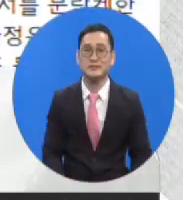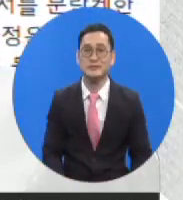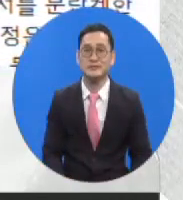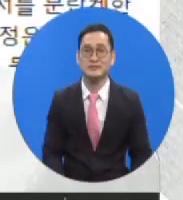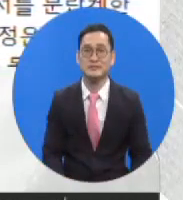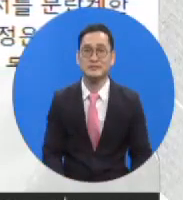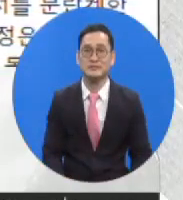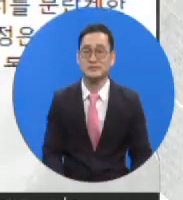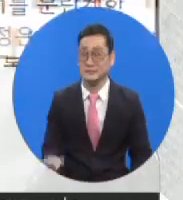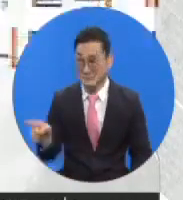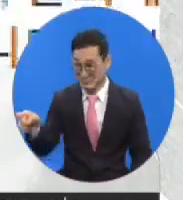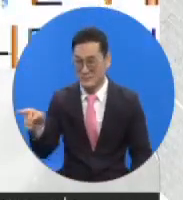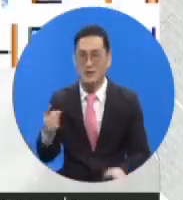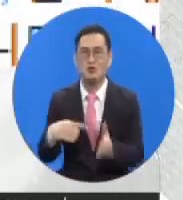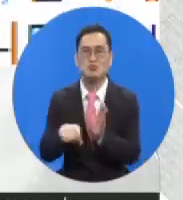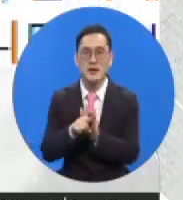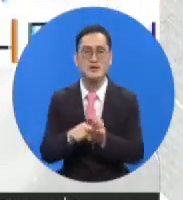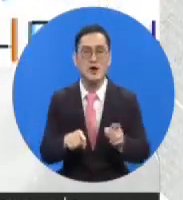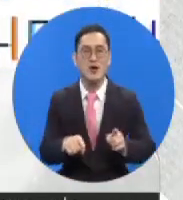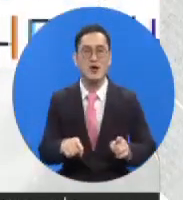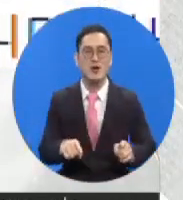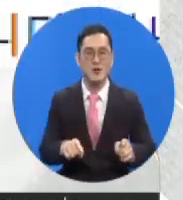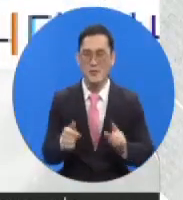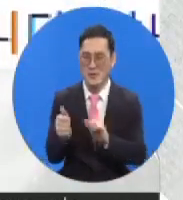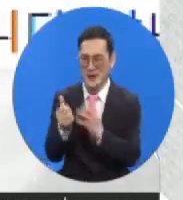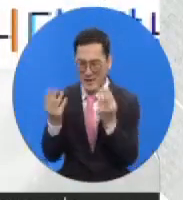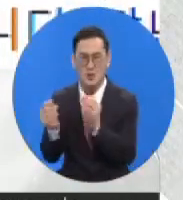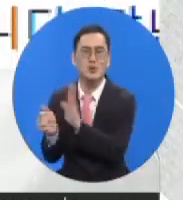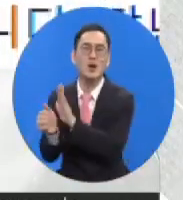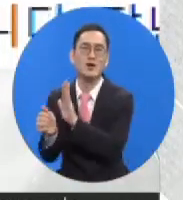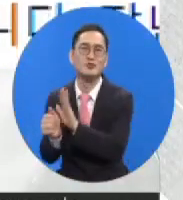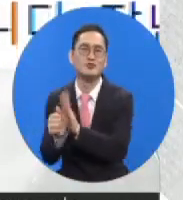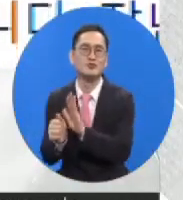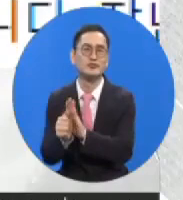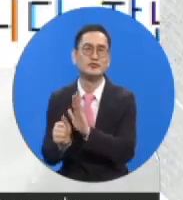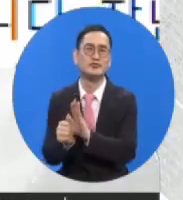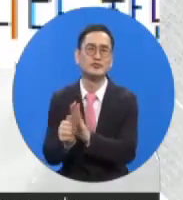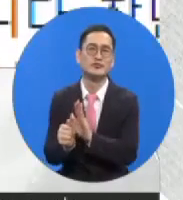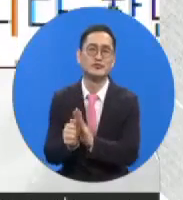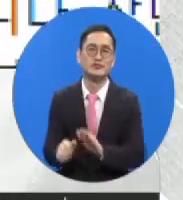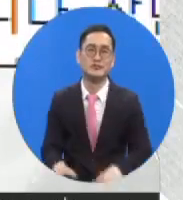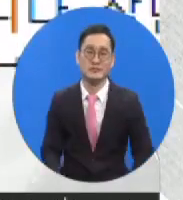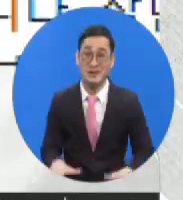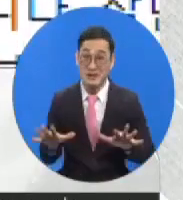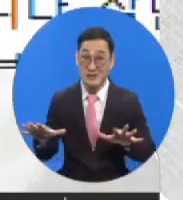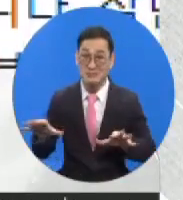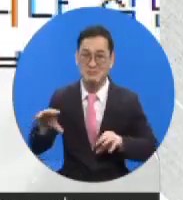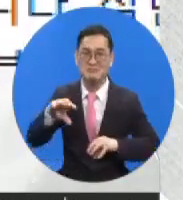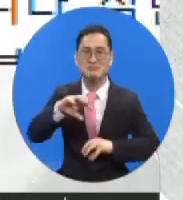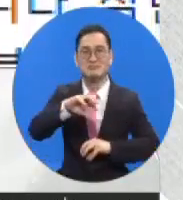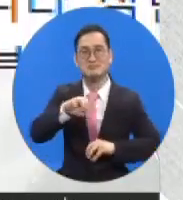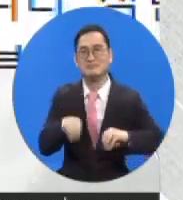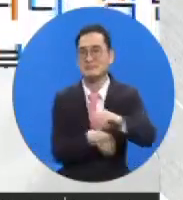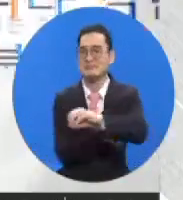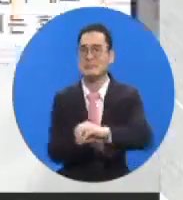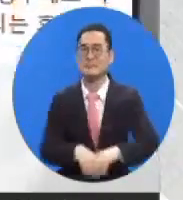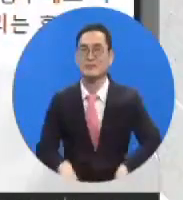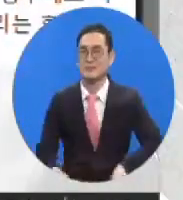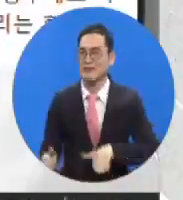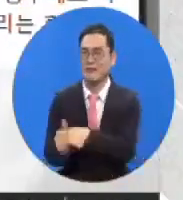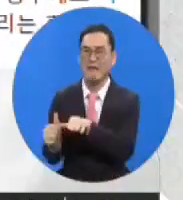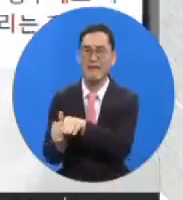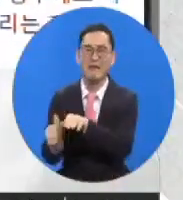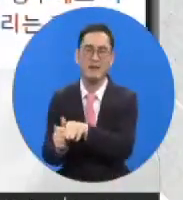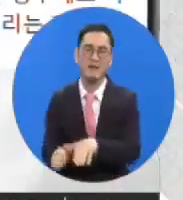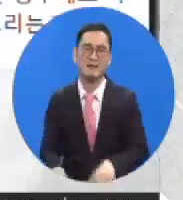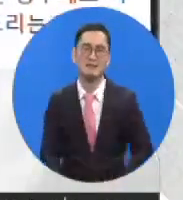방어막을 쳐주고 형을 위해서 얼마나 일을 많이 했습니까? 이제 그런데 이게 아주 공수가 바뀐 거예요. 그런데 저는 이제